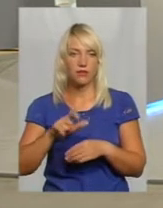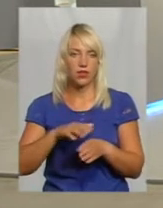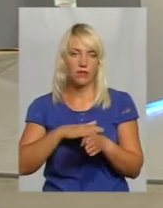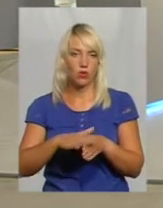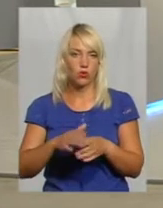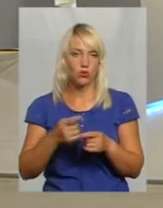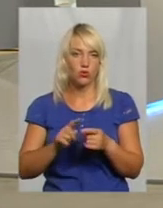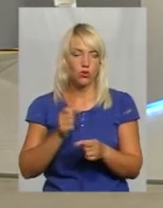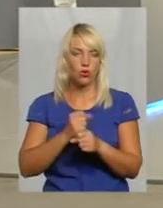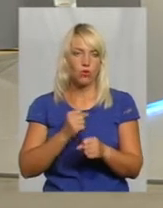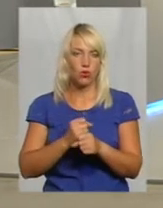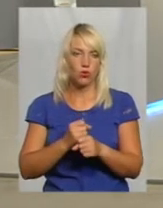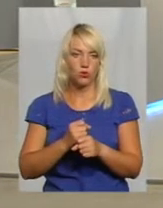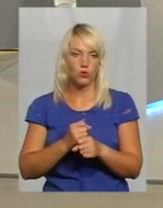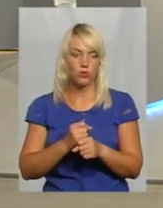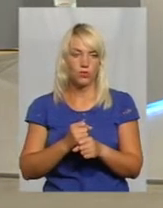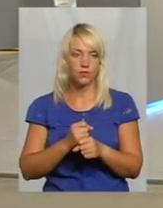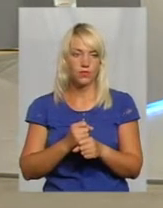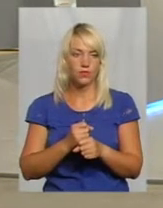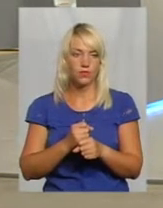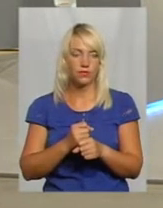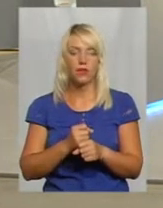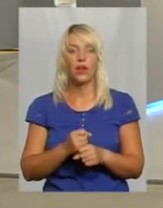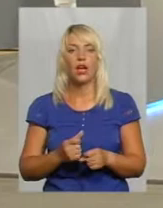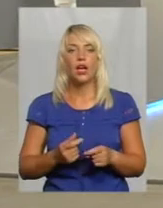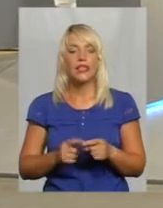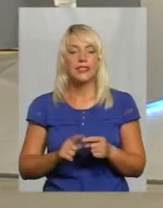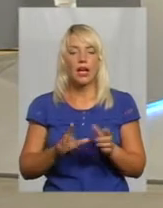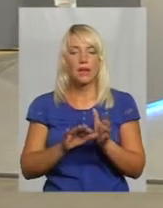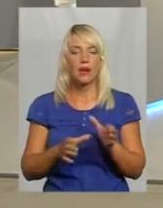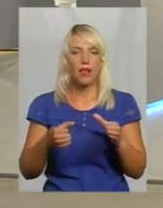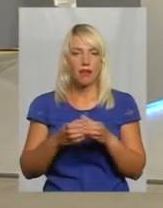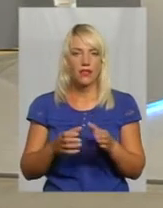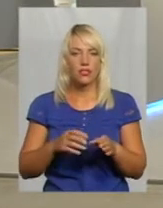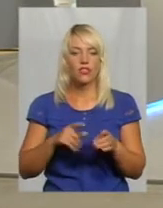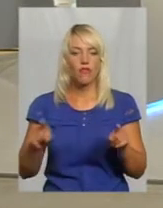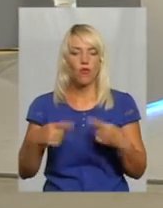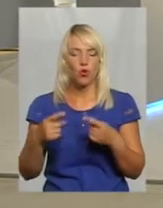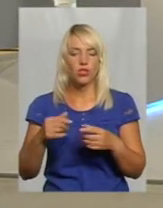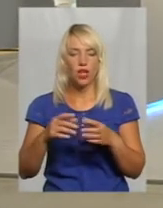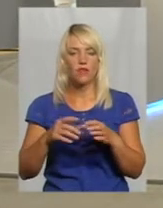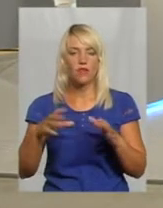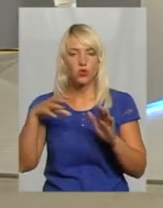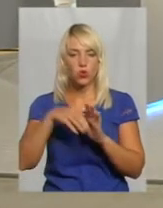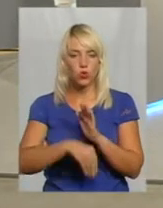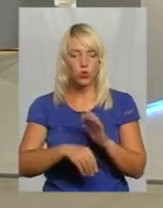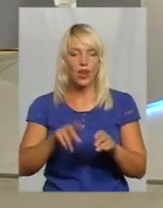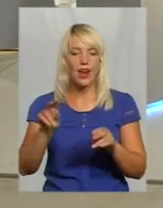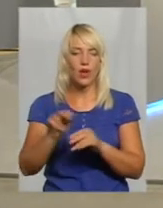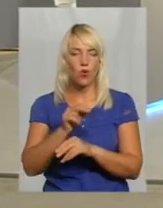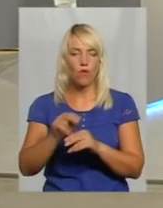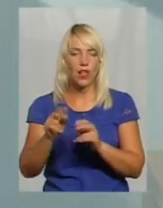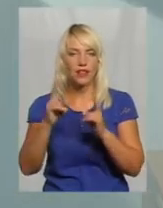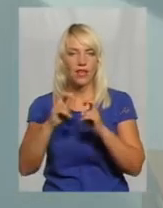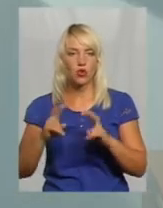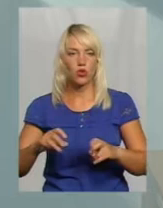виконують роботу належним чином? Ну, в принципі, ця бригада створена в структурі лікувально-діагностичного центру, через те вони